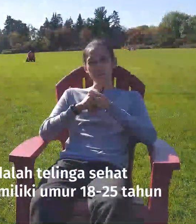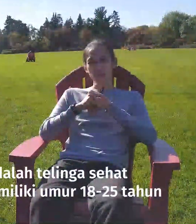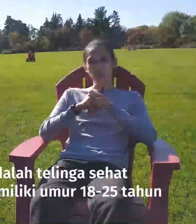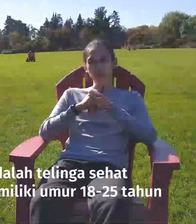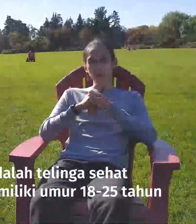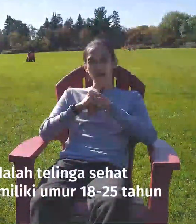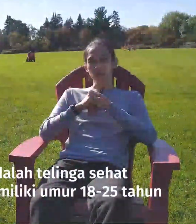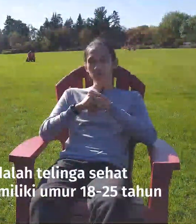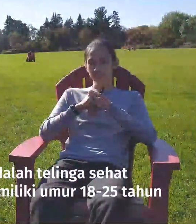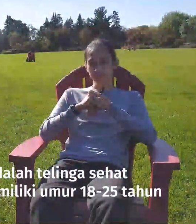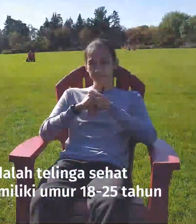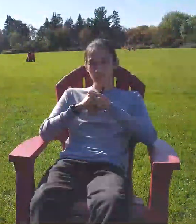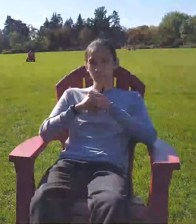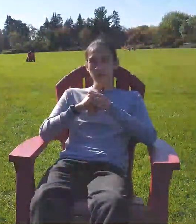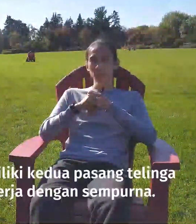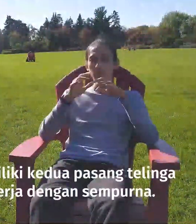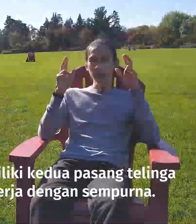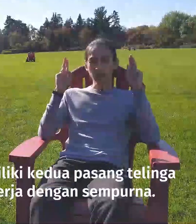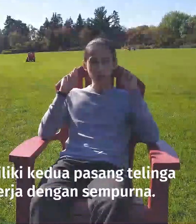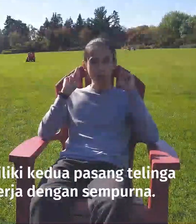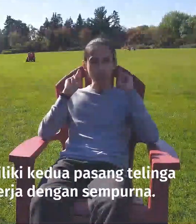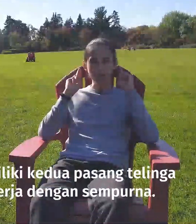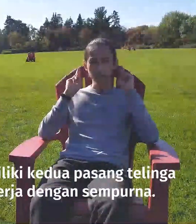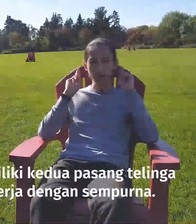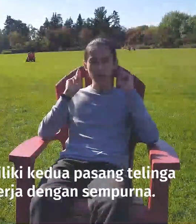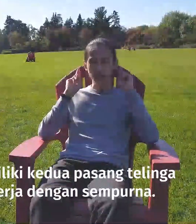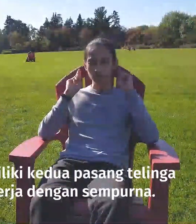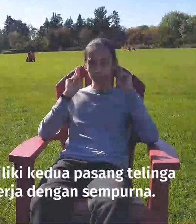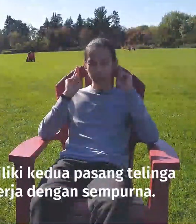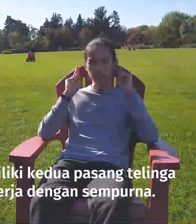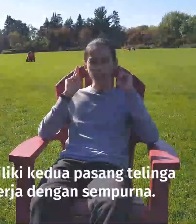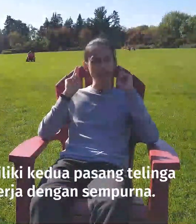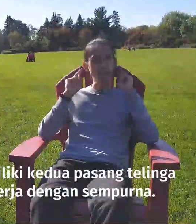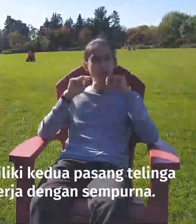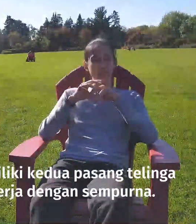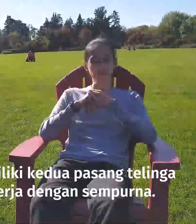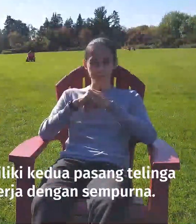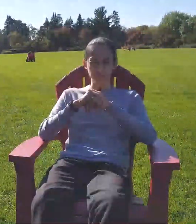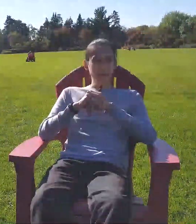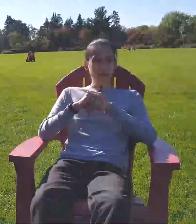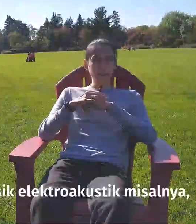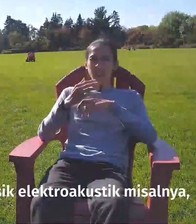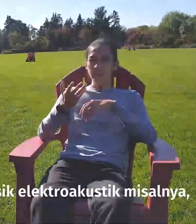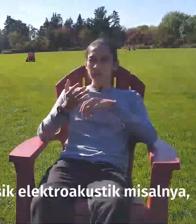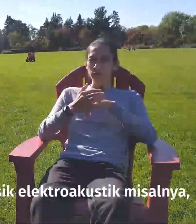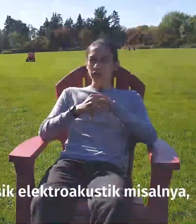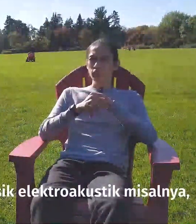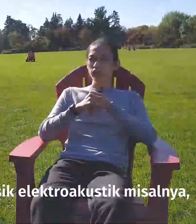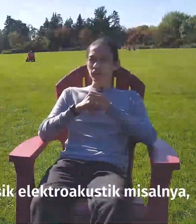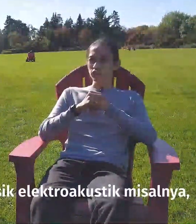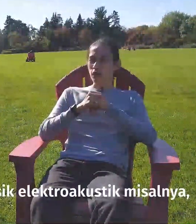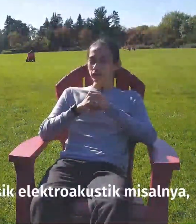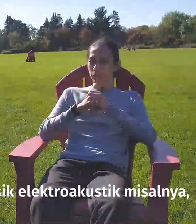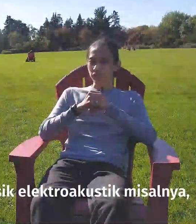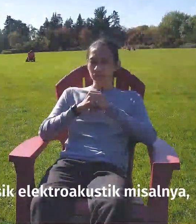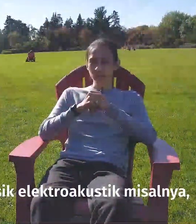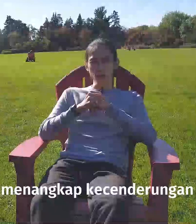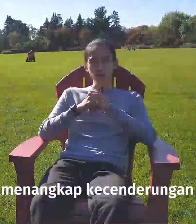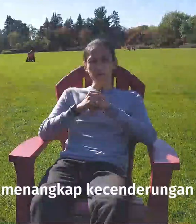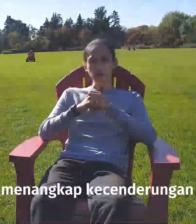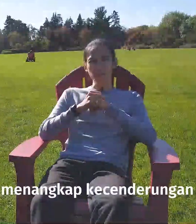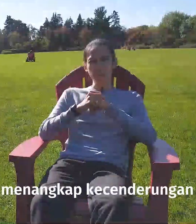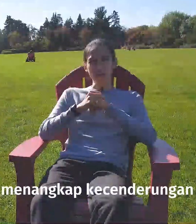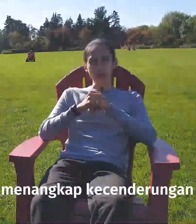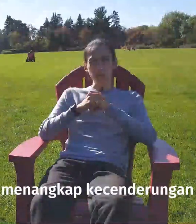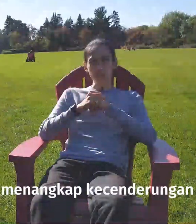18 sampai 25 tahun dan memiliki kedua pasang telinga yang bekerja dengan sempurna di lain hal seperti musik elektroakustik misalnya